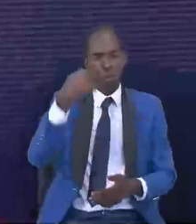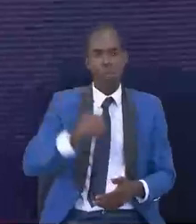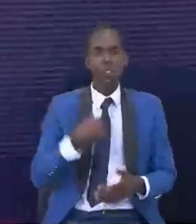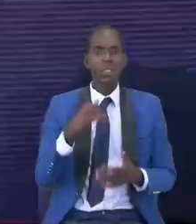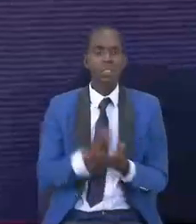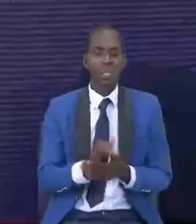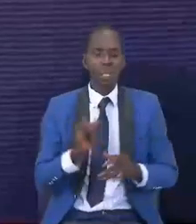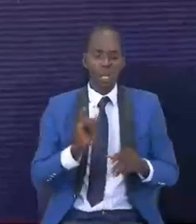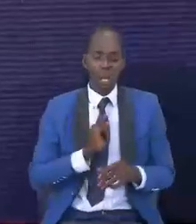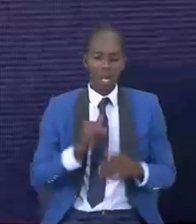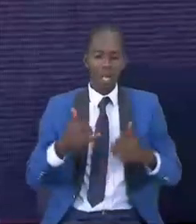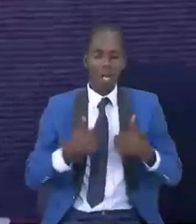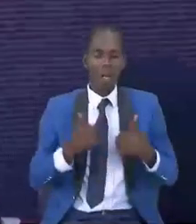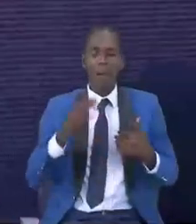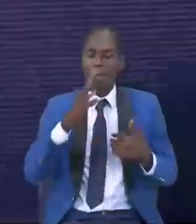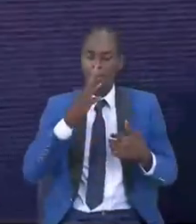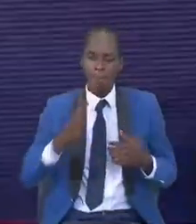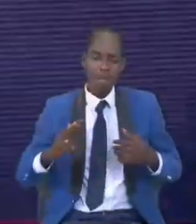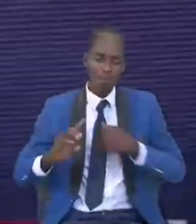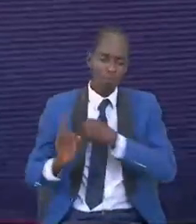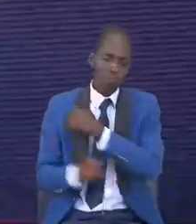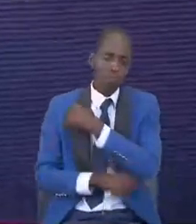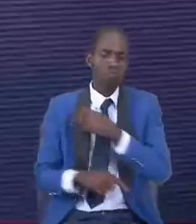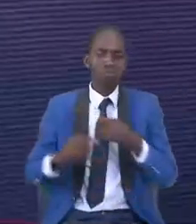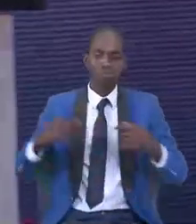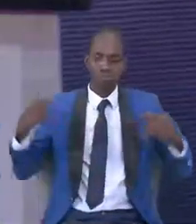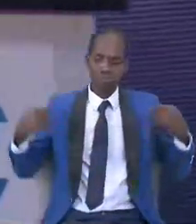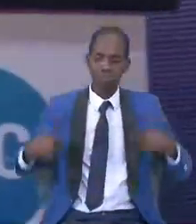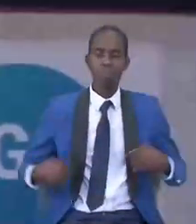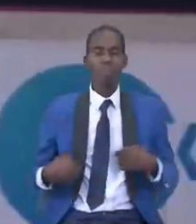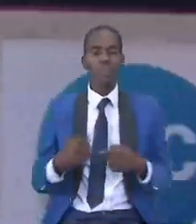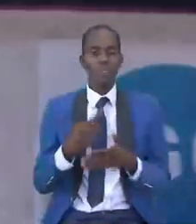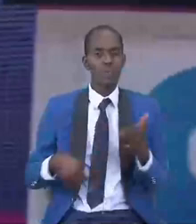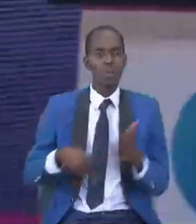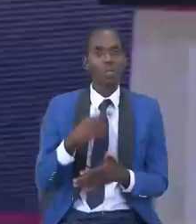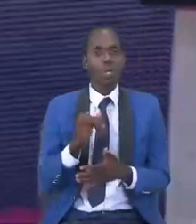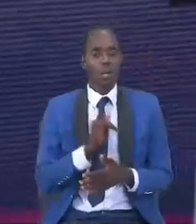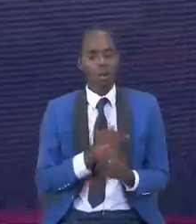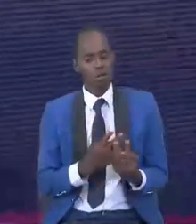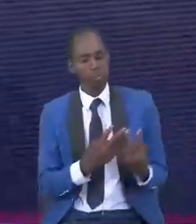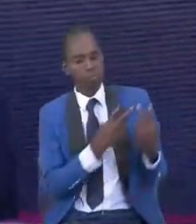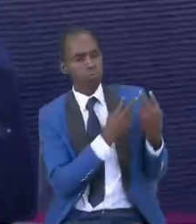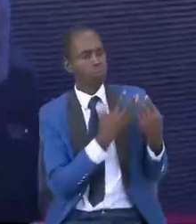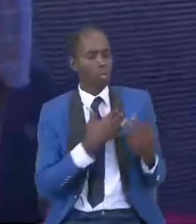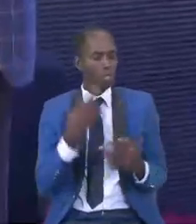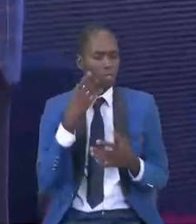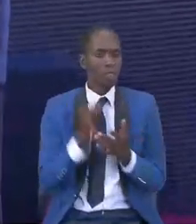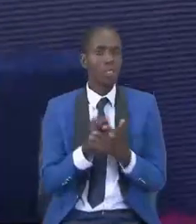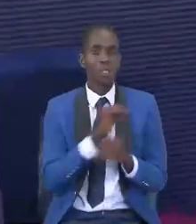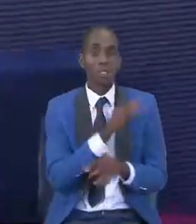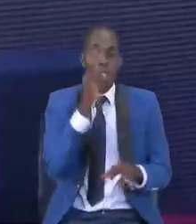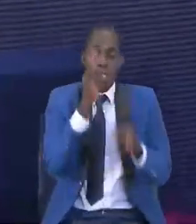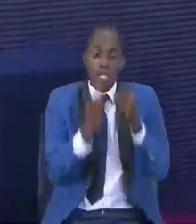C'est bon pour moi. Oh, je regarde en arrière maintenant et je vois si le Seigneur m'a fait permis de passer dans tout